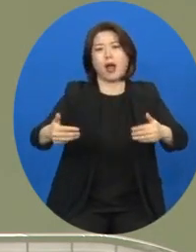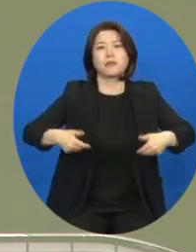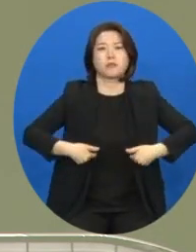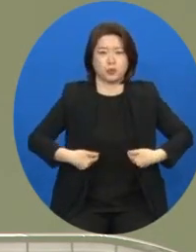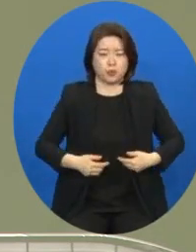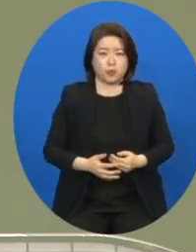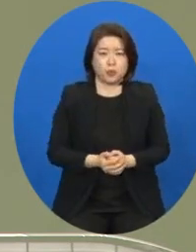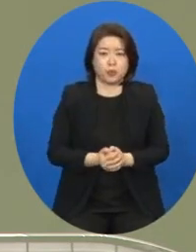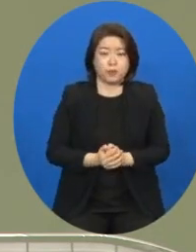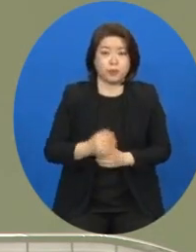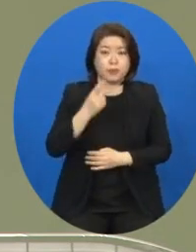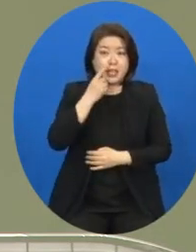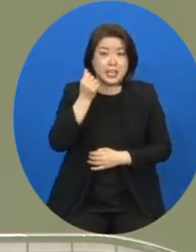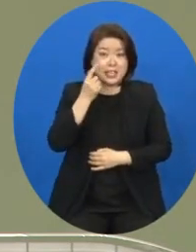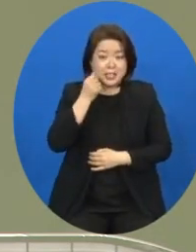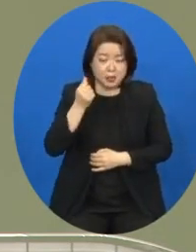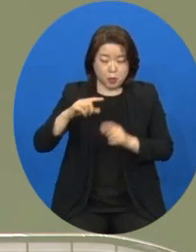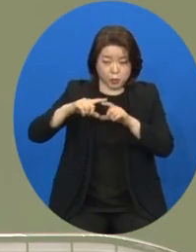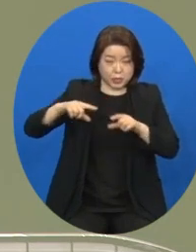일본 선교사님 CCC